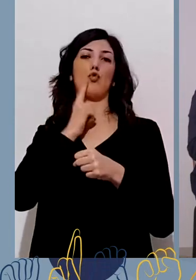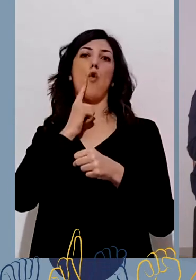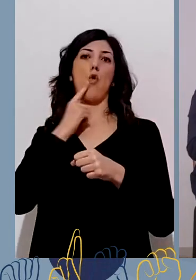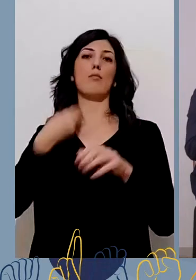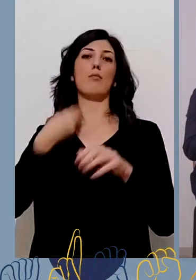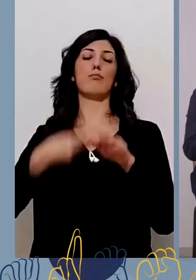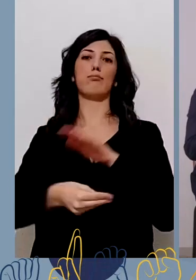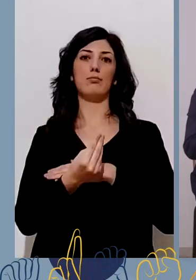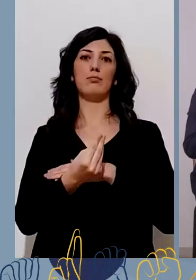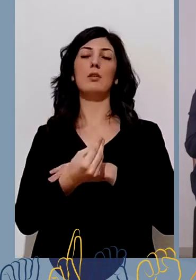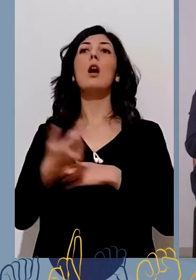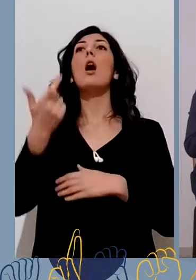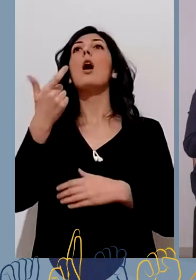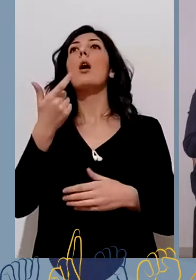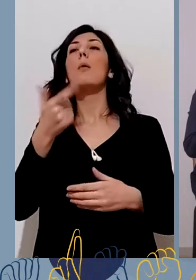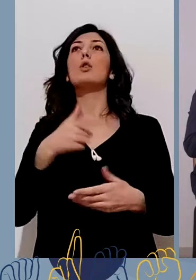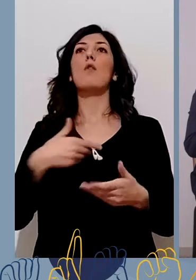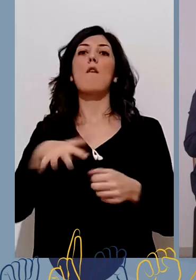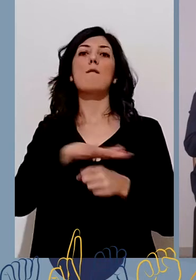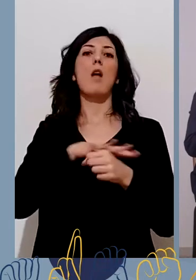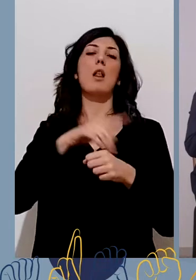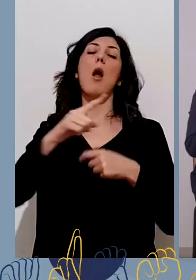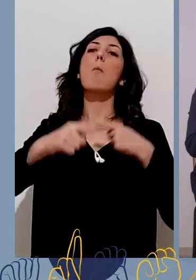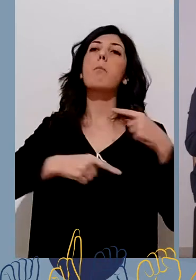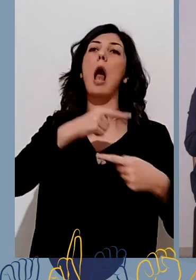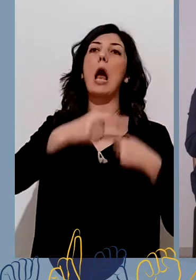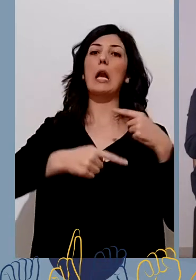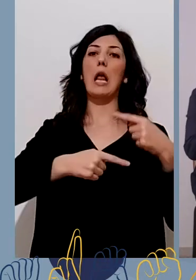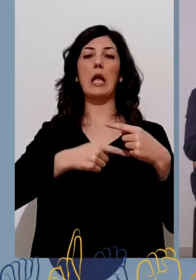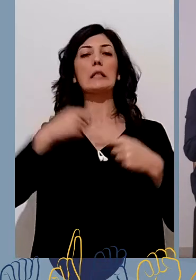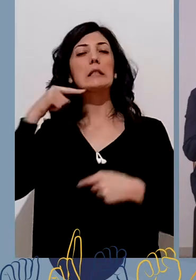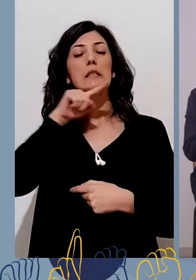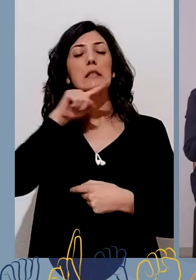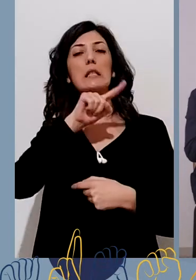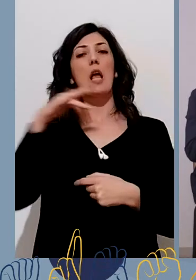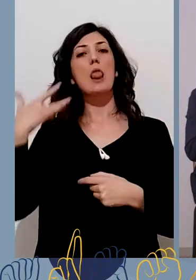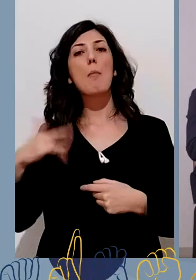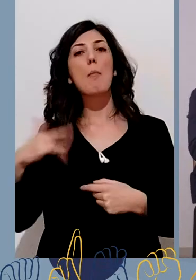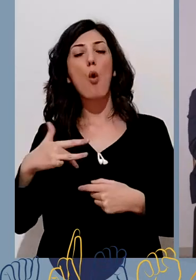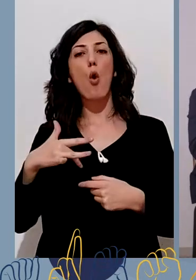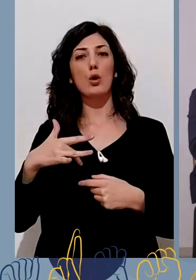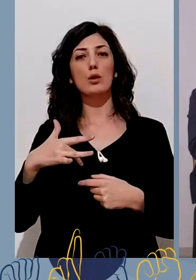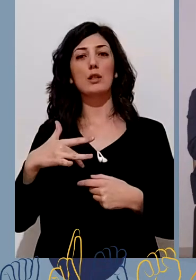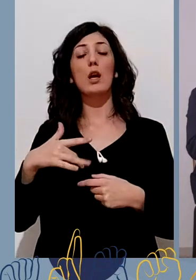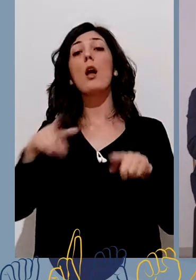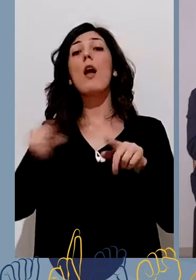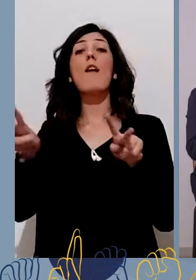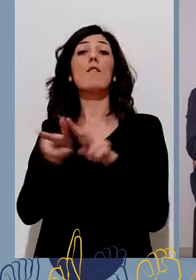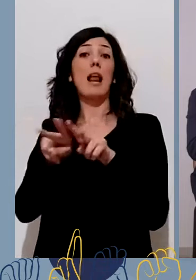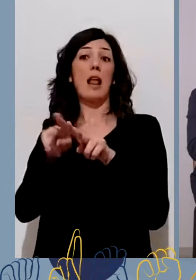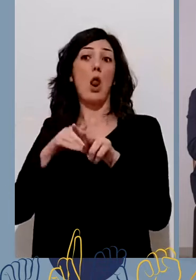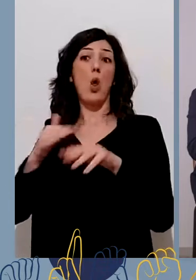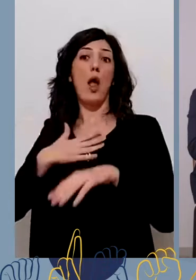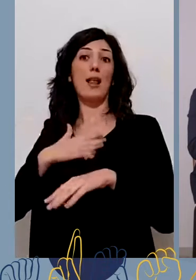avevo parenti, zii, nipoti e soprattutto avevo un fratello un poco più grande di me, che era un po' il